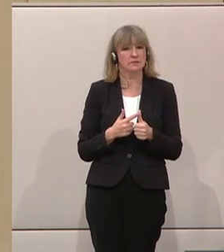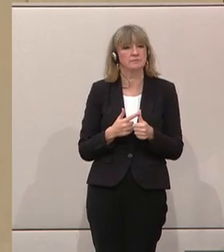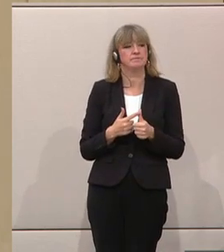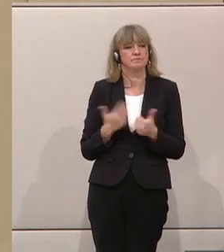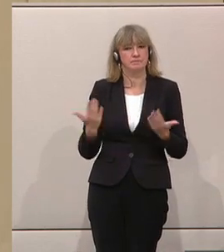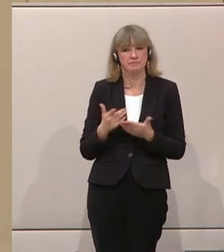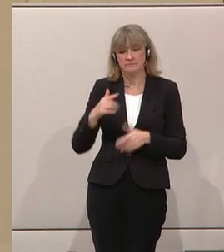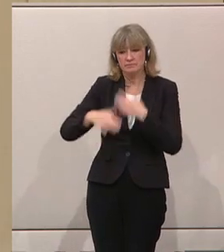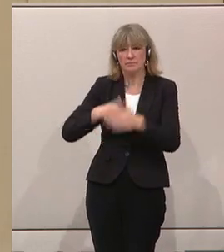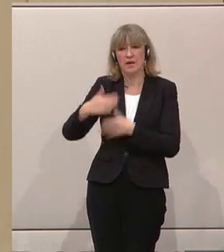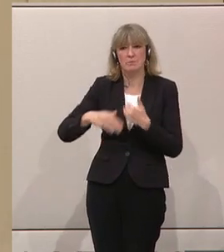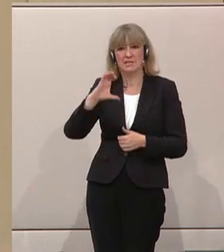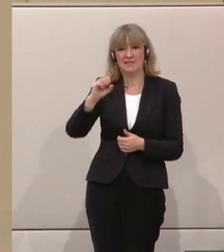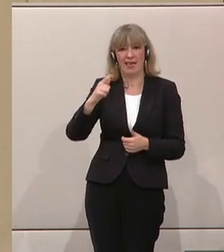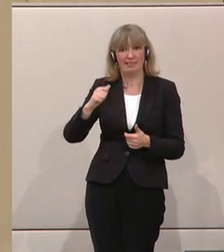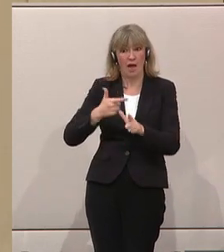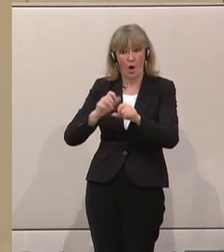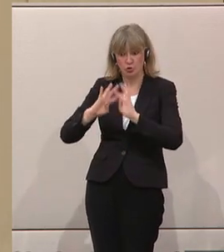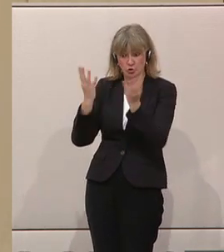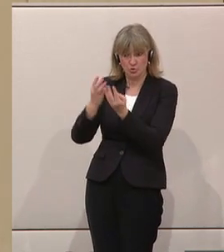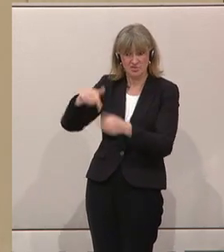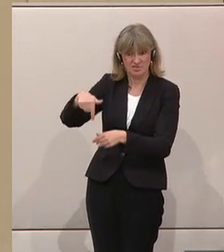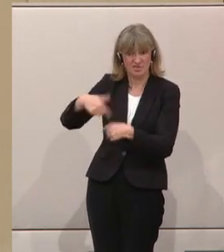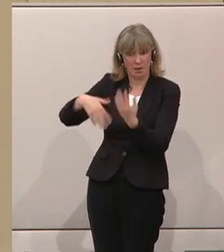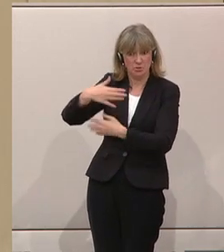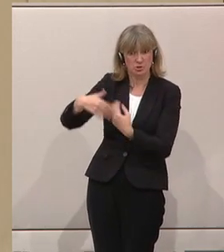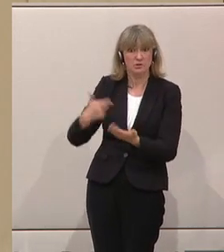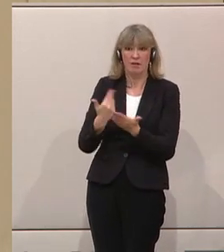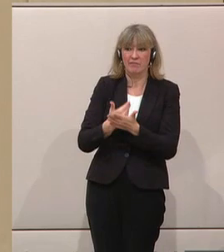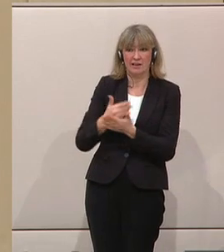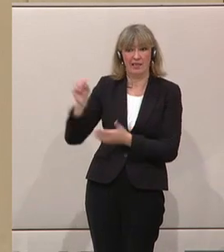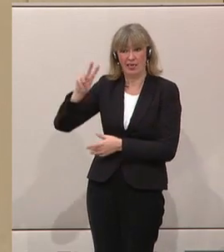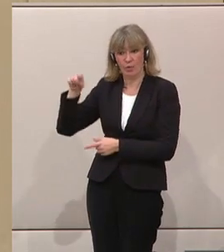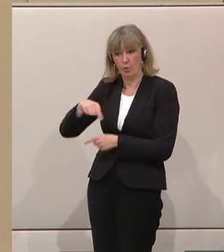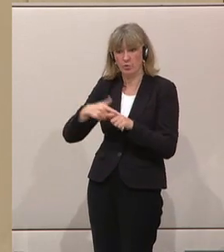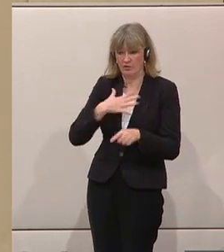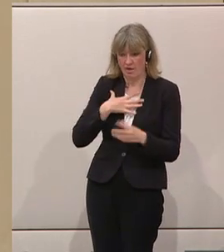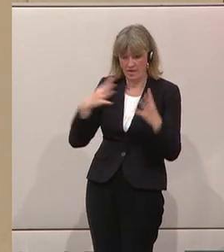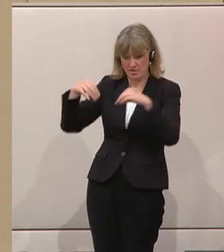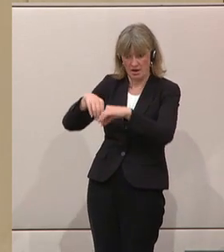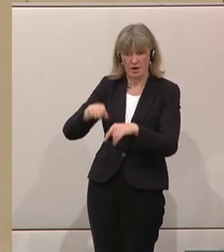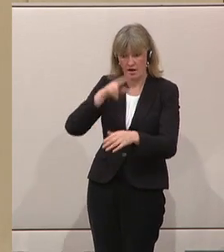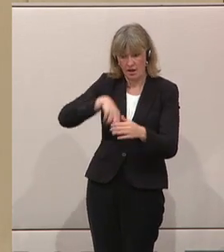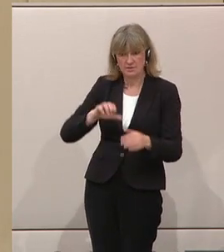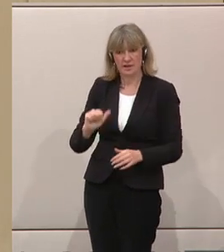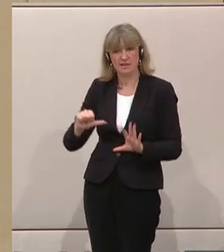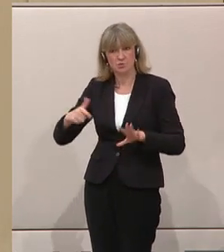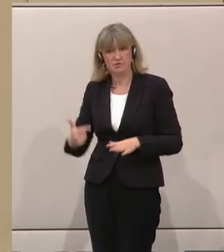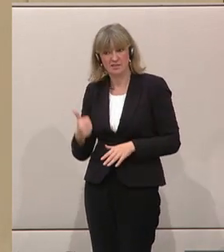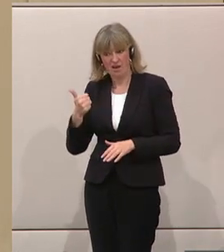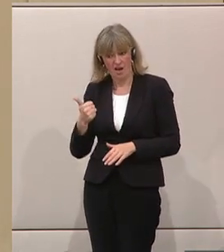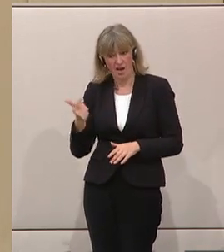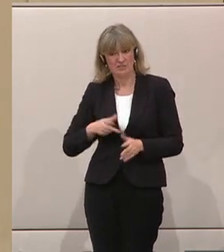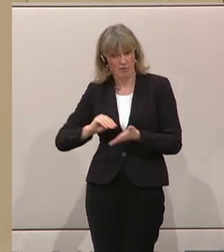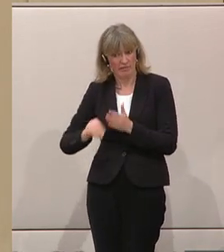gemischte CETA-Ausschuss selbst. Dieses Gremium besteht aus Vertreterinnen der Europäischen Union und Kanadas, ist nachzulesen im Artikel 26.1